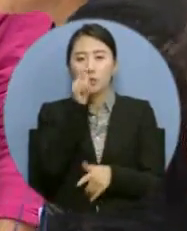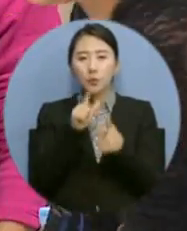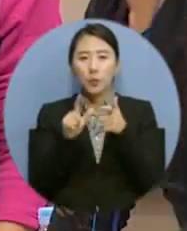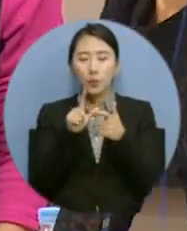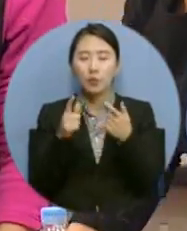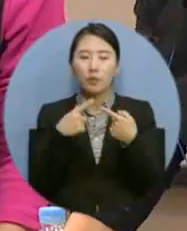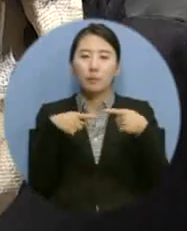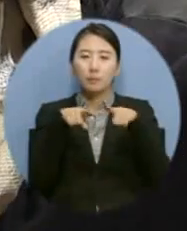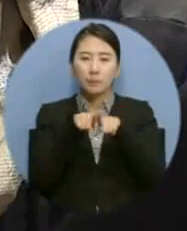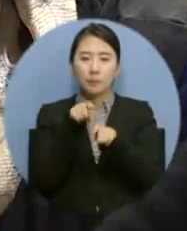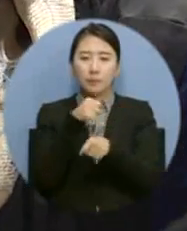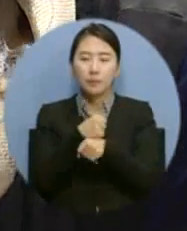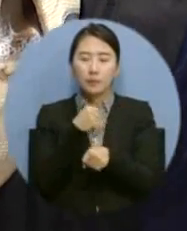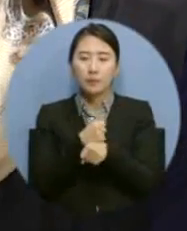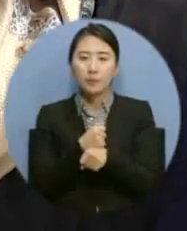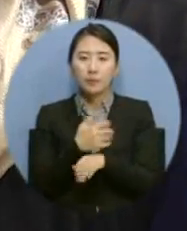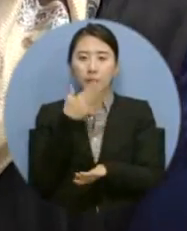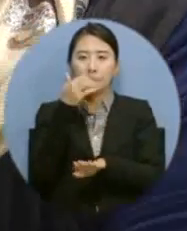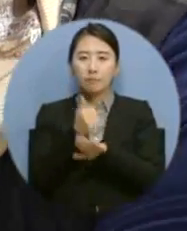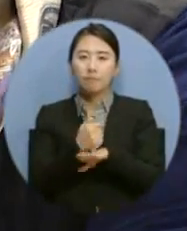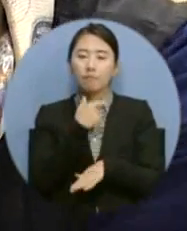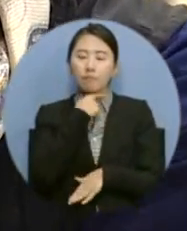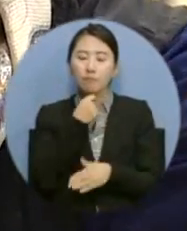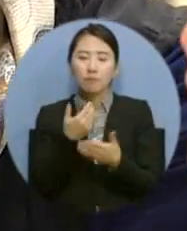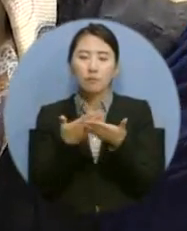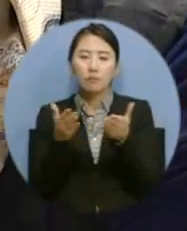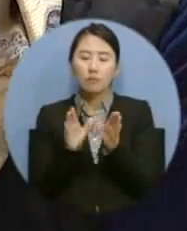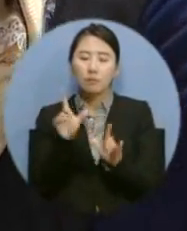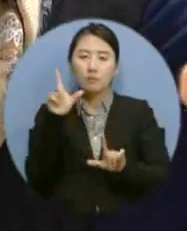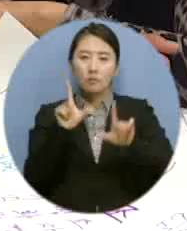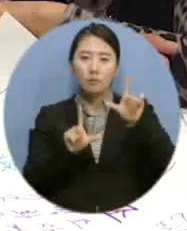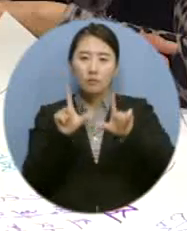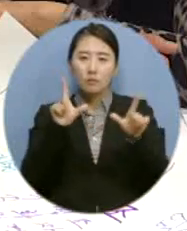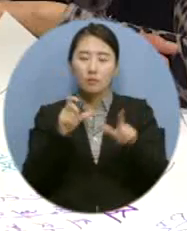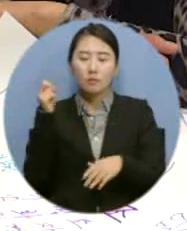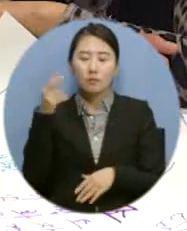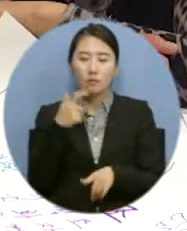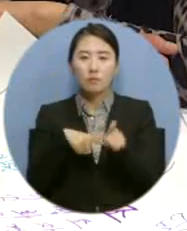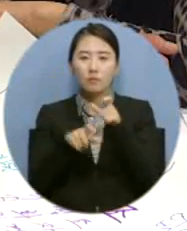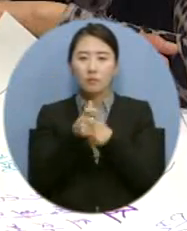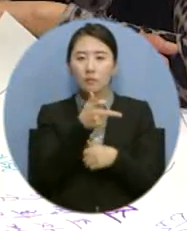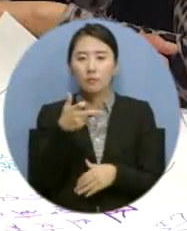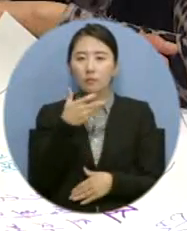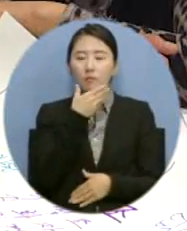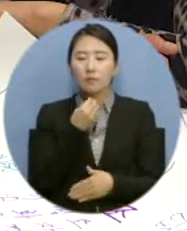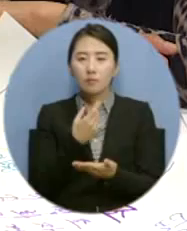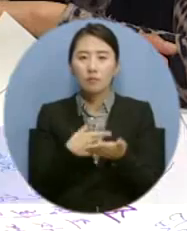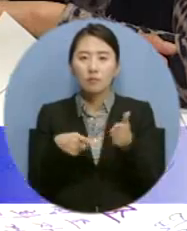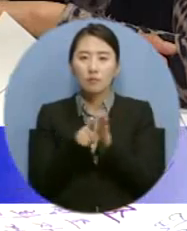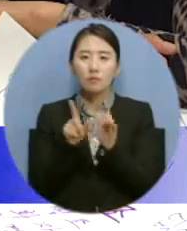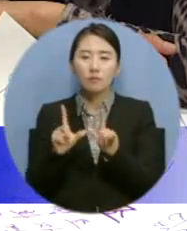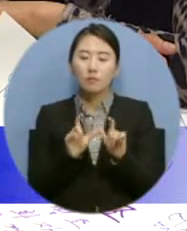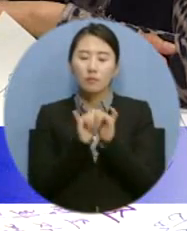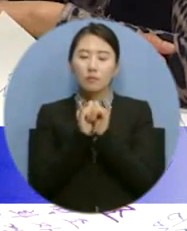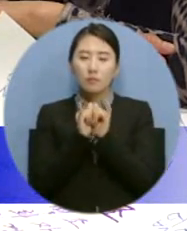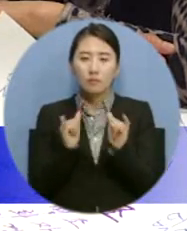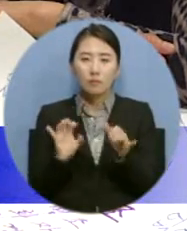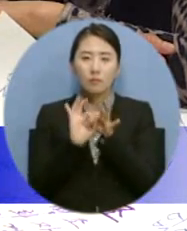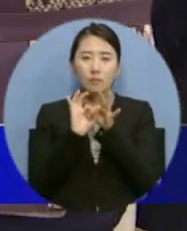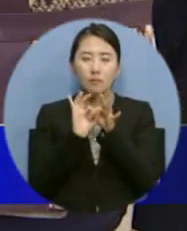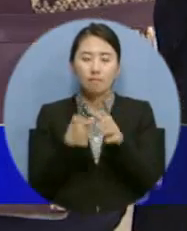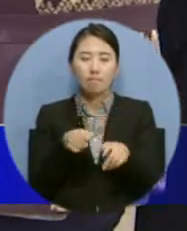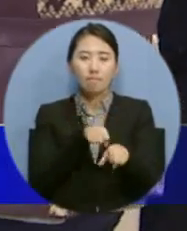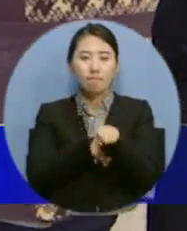고민도 해봅니다. 결국 바라는 마을의 모습, 그리고 더 큰 복지를 위해서는 주민들의 관심과